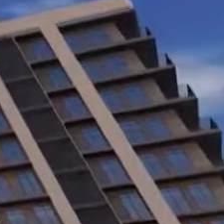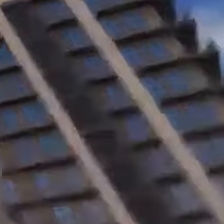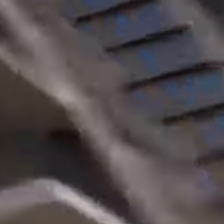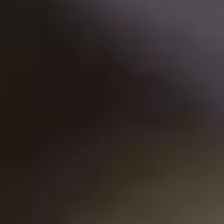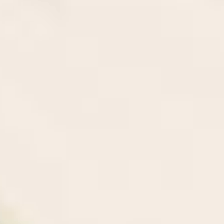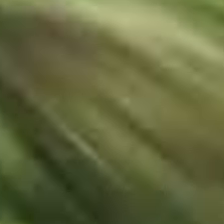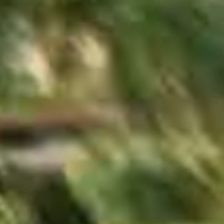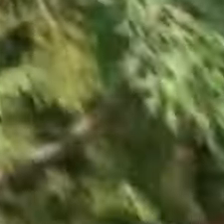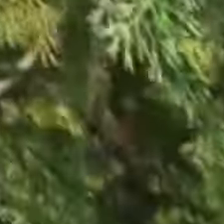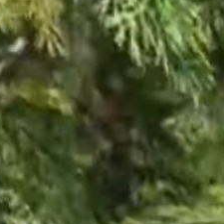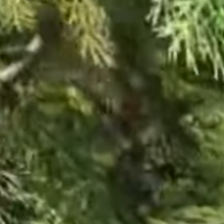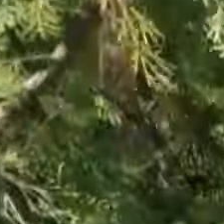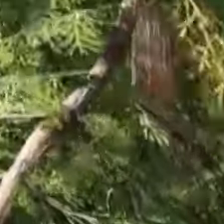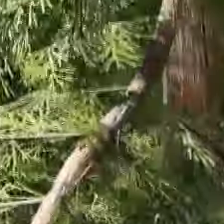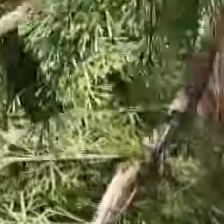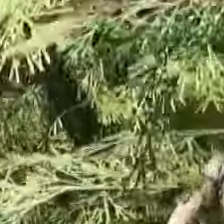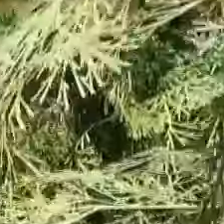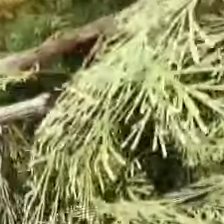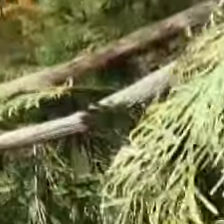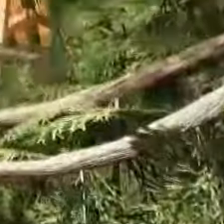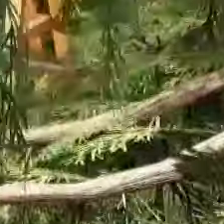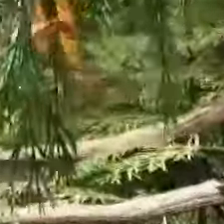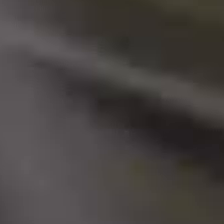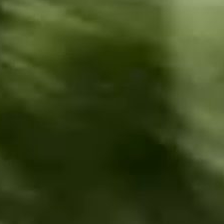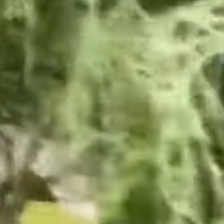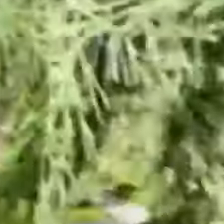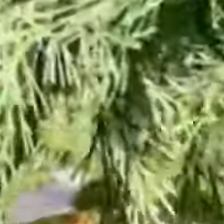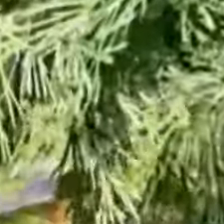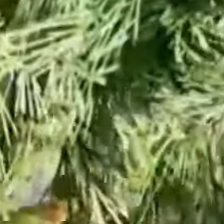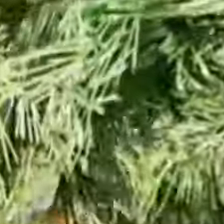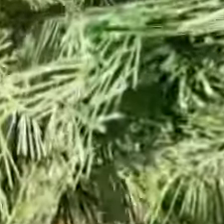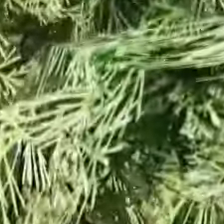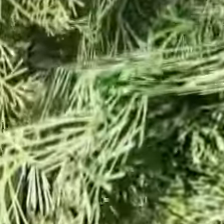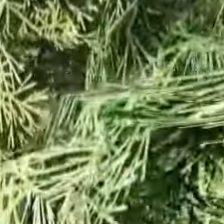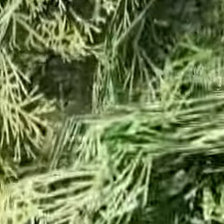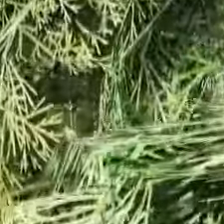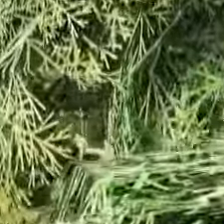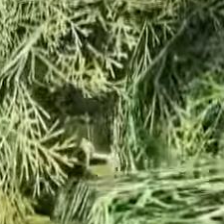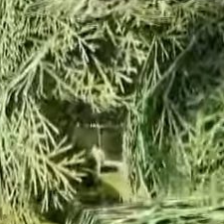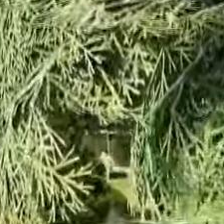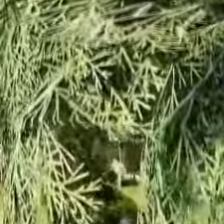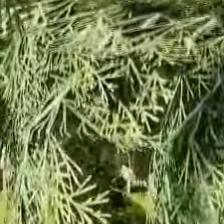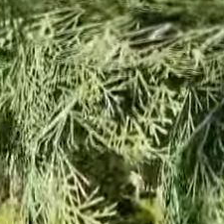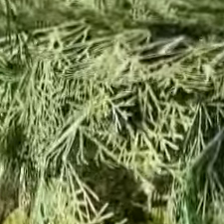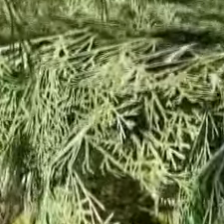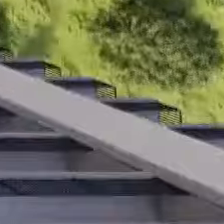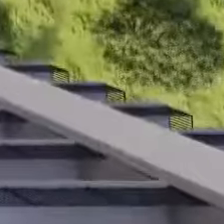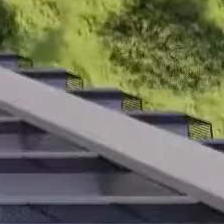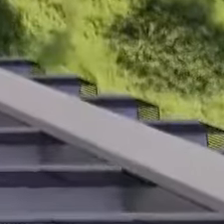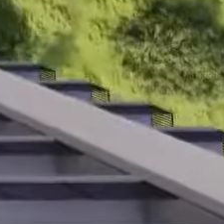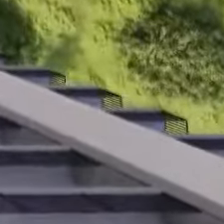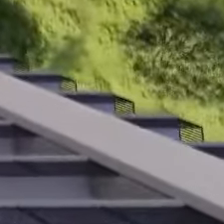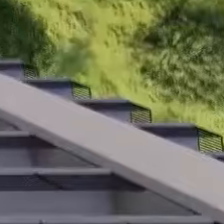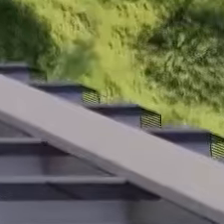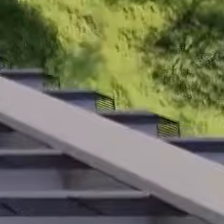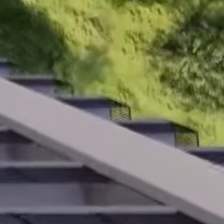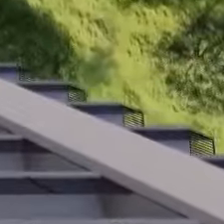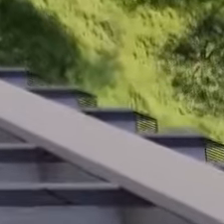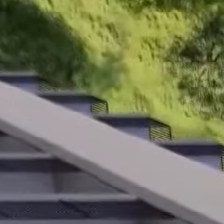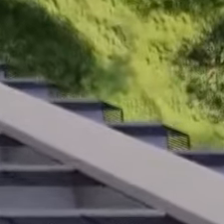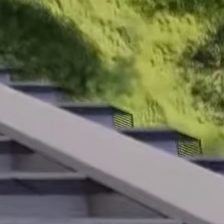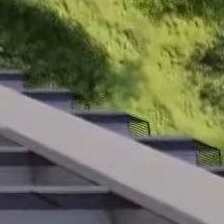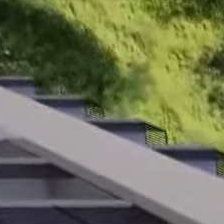ივლისს. შენ გელოდება ყველაზე დიდი ფასდაკლება არქის ახალი საცხოვრებელი სახლის ბინებზე კიკვიძის ბაღთან. არ